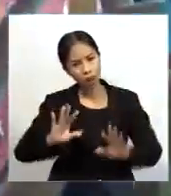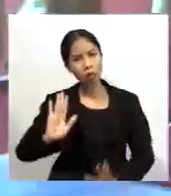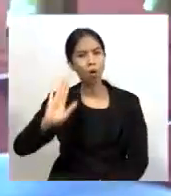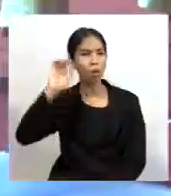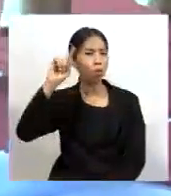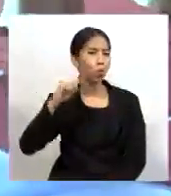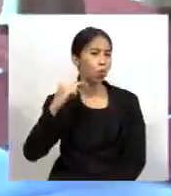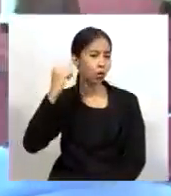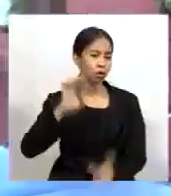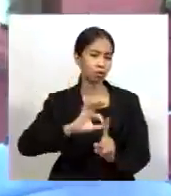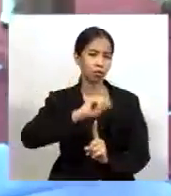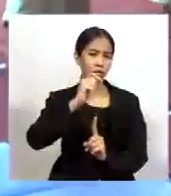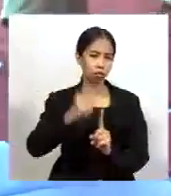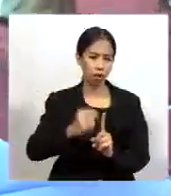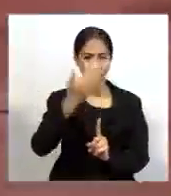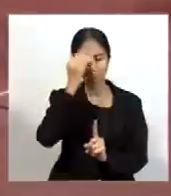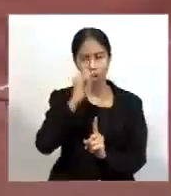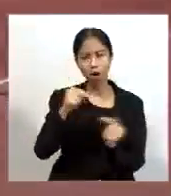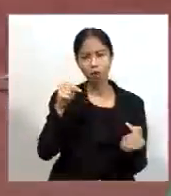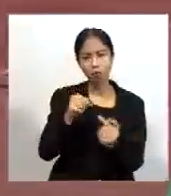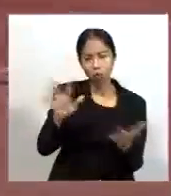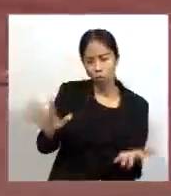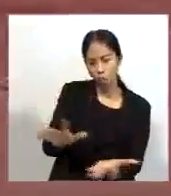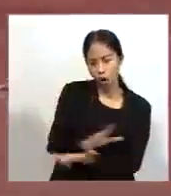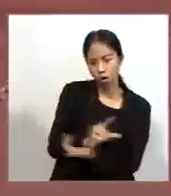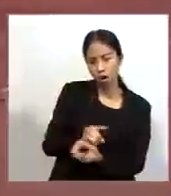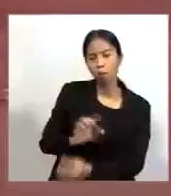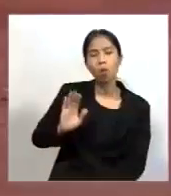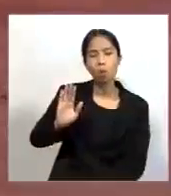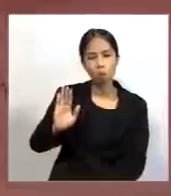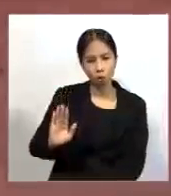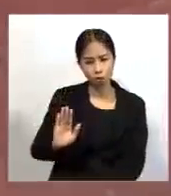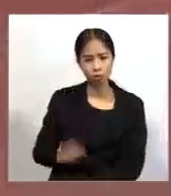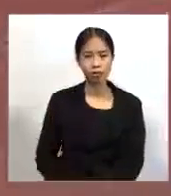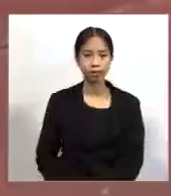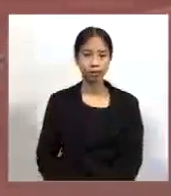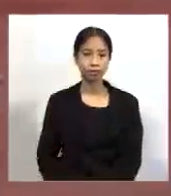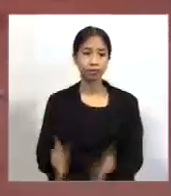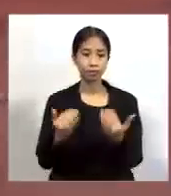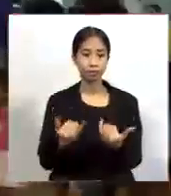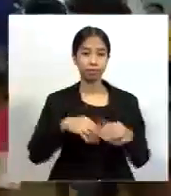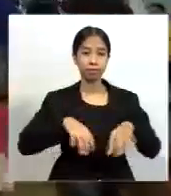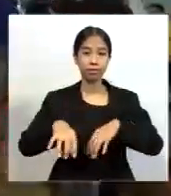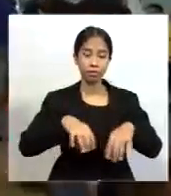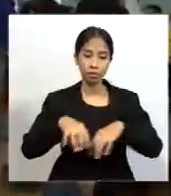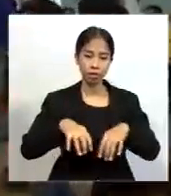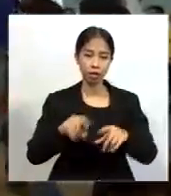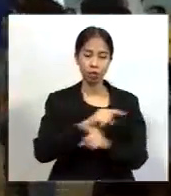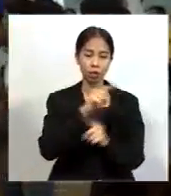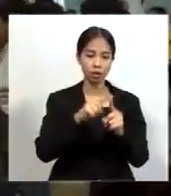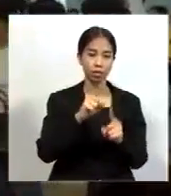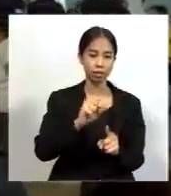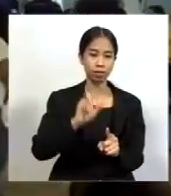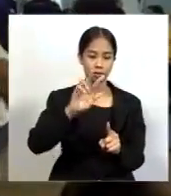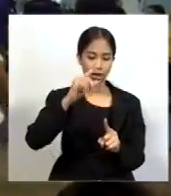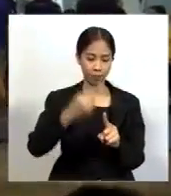ราชเพื่อที่จะรักษาประเพณีอันดีงามของชาวโคราชไว้โดยกำหนดจัดพิธีกรรมต่างๆในวันที่23มีน